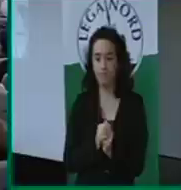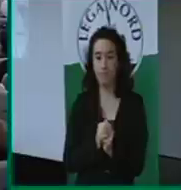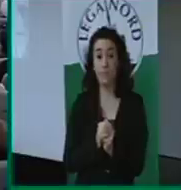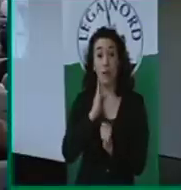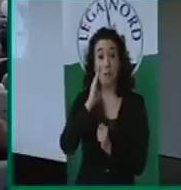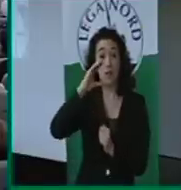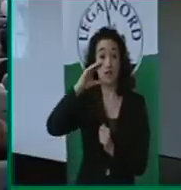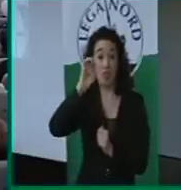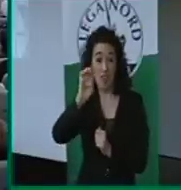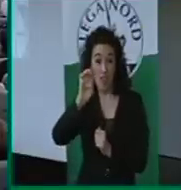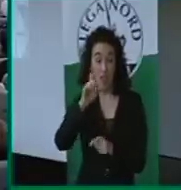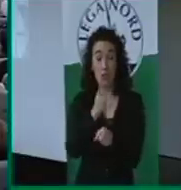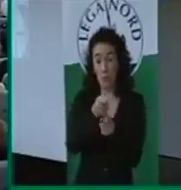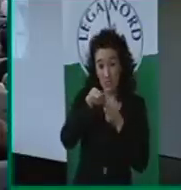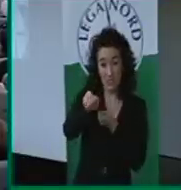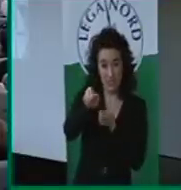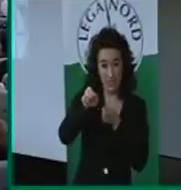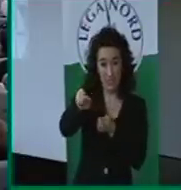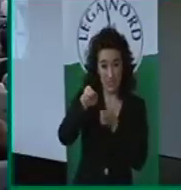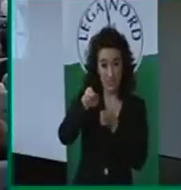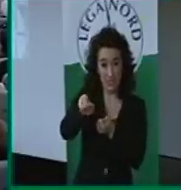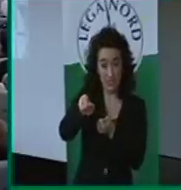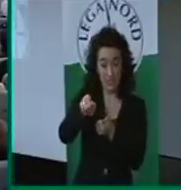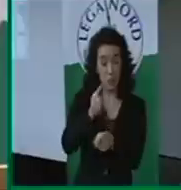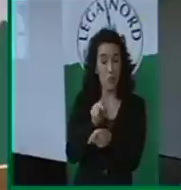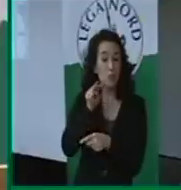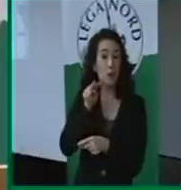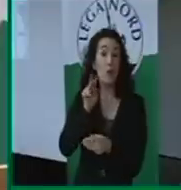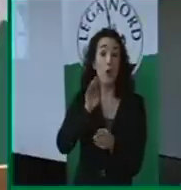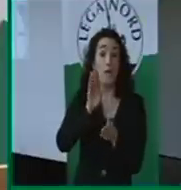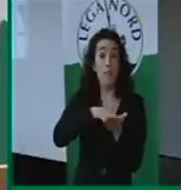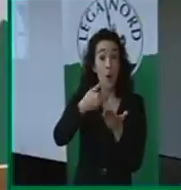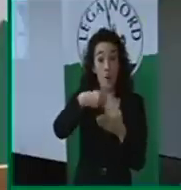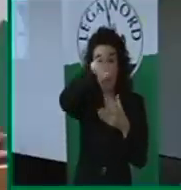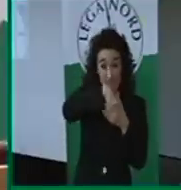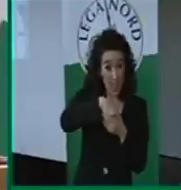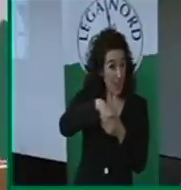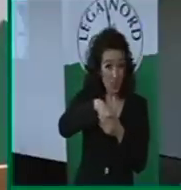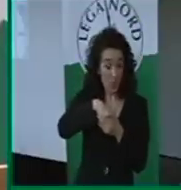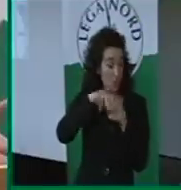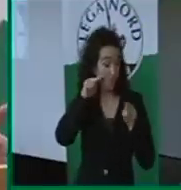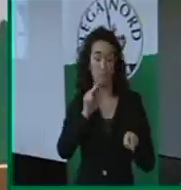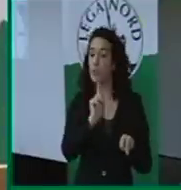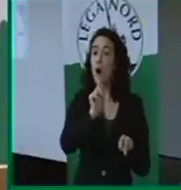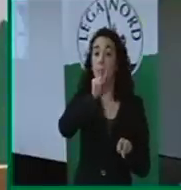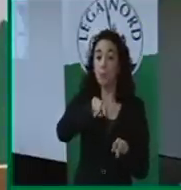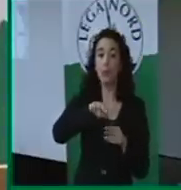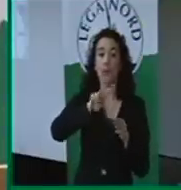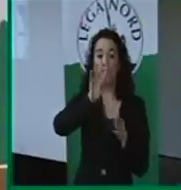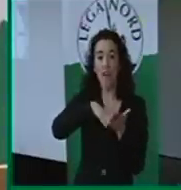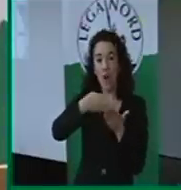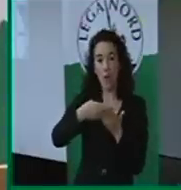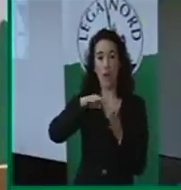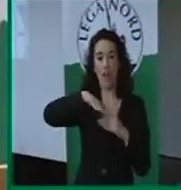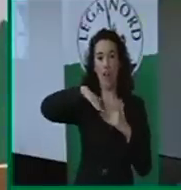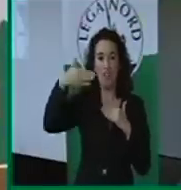BCE per obbligarli anche a considerare non solo il valore interno ma anche quello esterno conclusione e qui Vi Tolgo